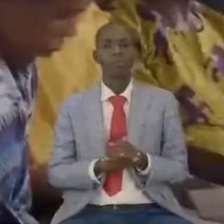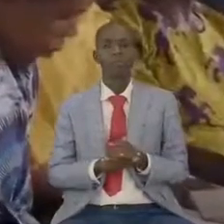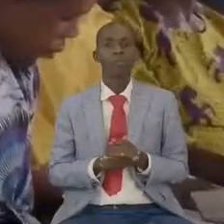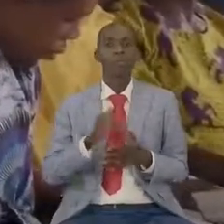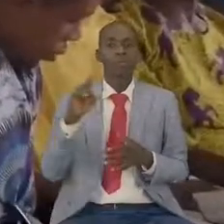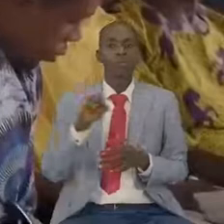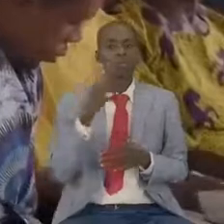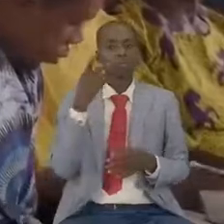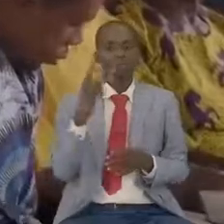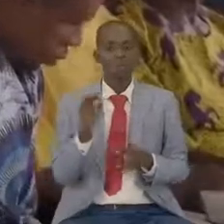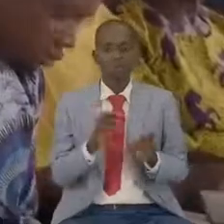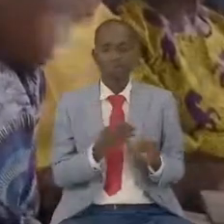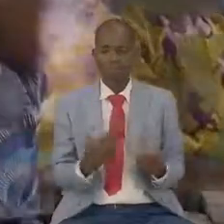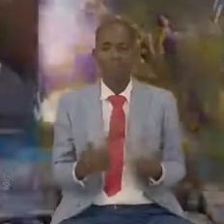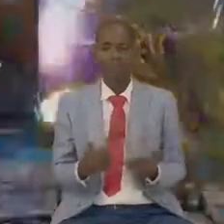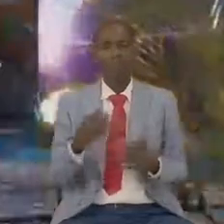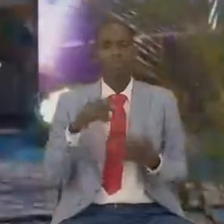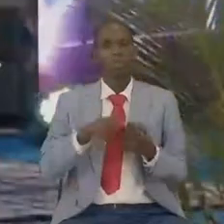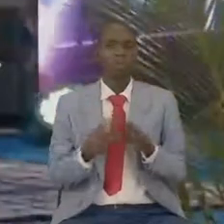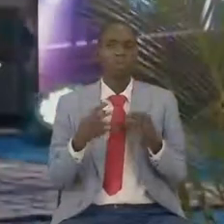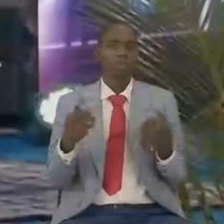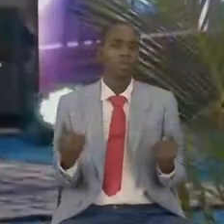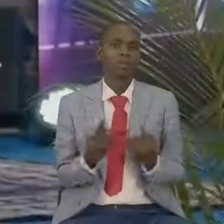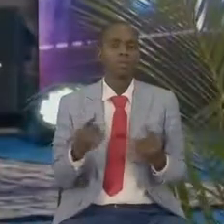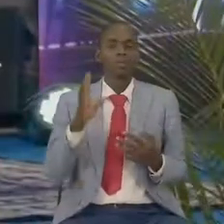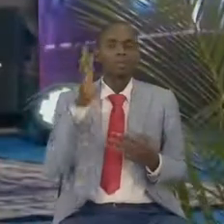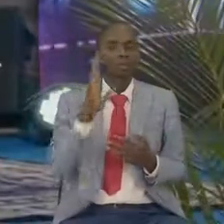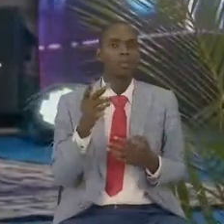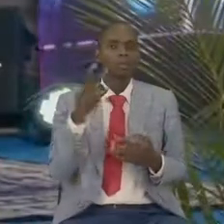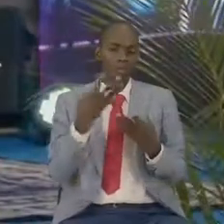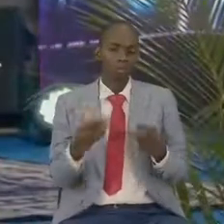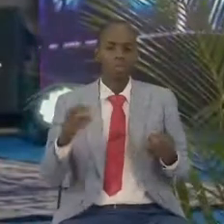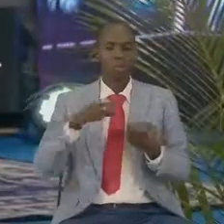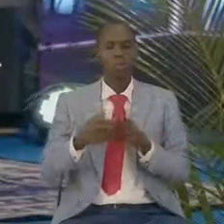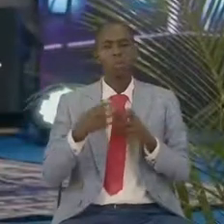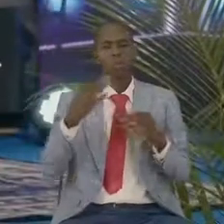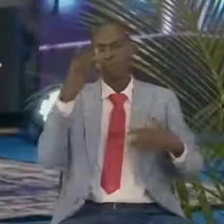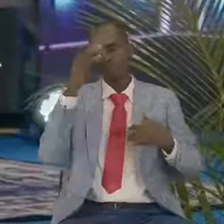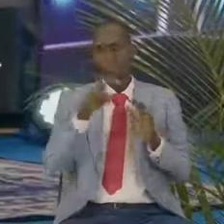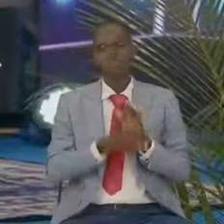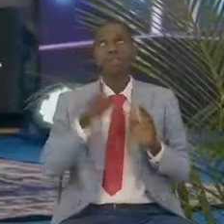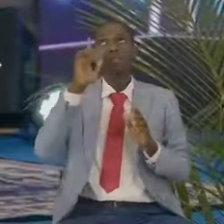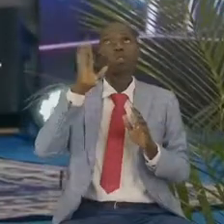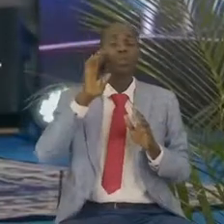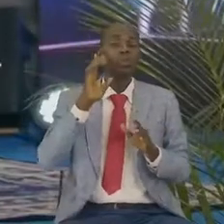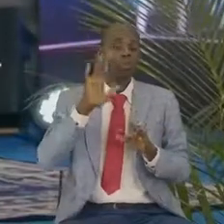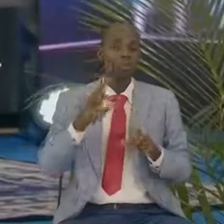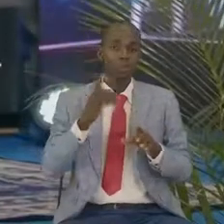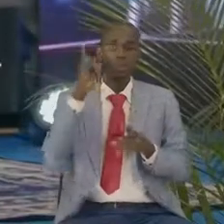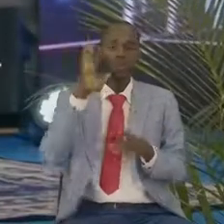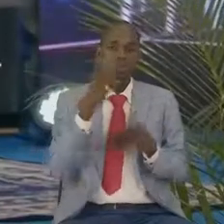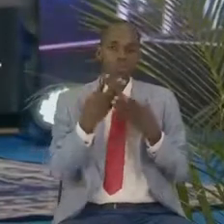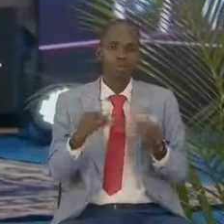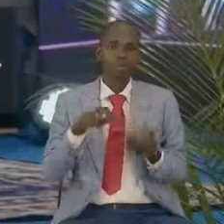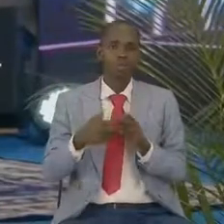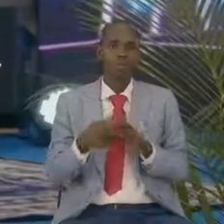le problème du péché. Retournez là-bas. Il va régler le problème de la maladie. Retournez encore là-bas. Il va régler le problème de